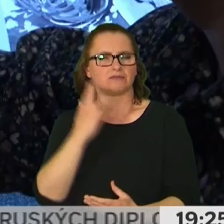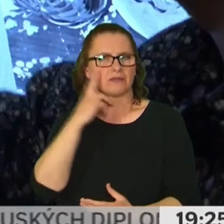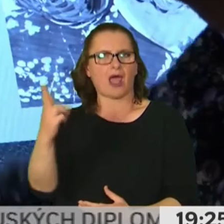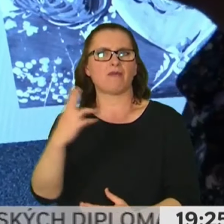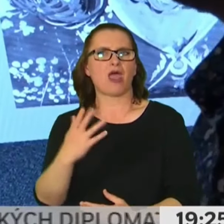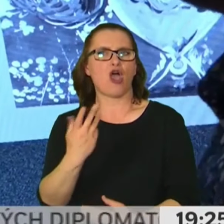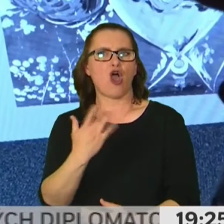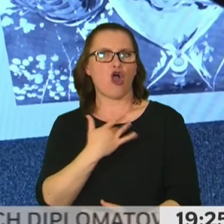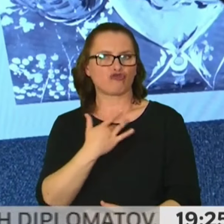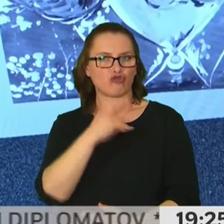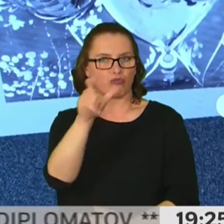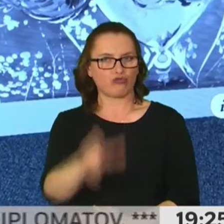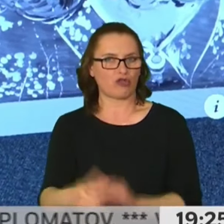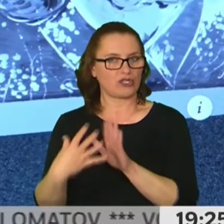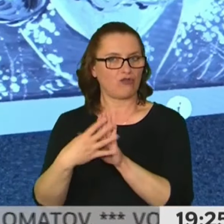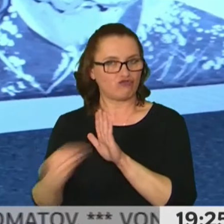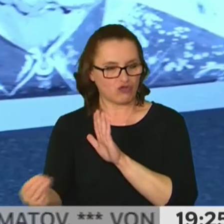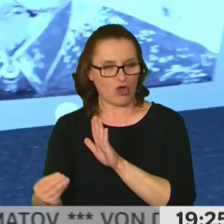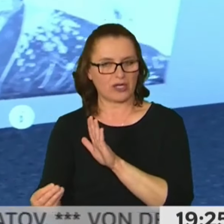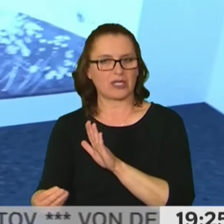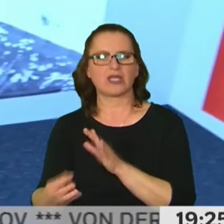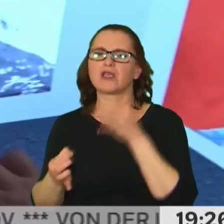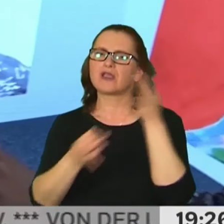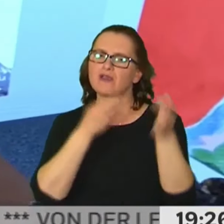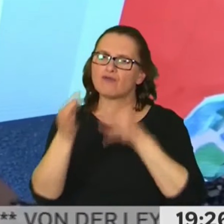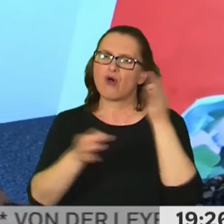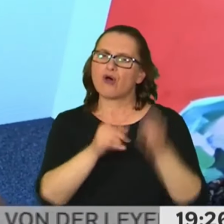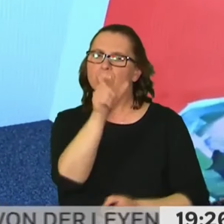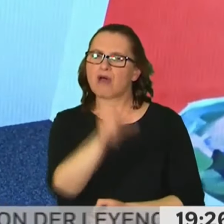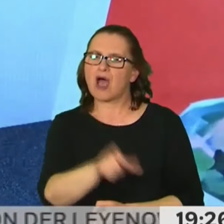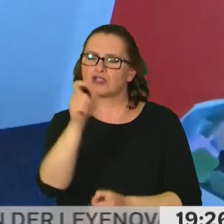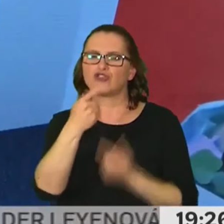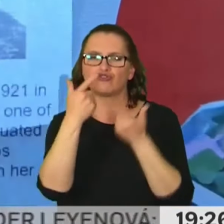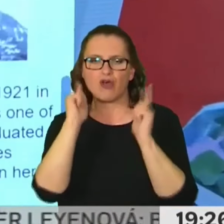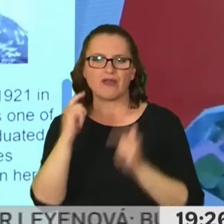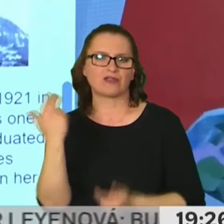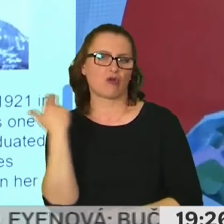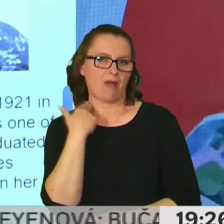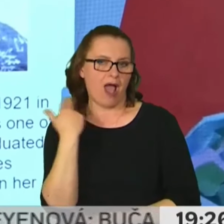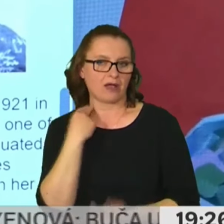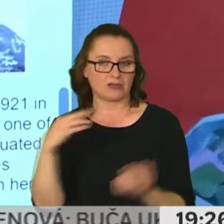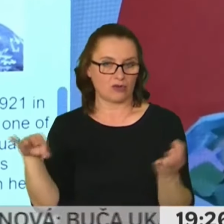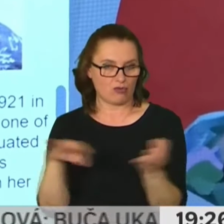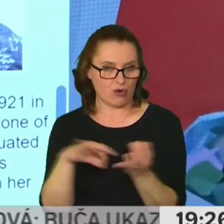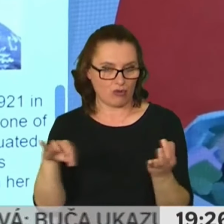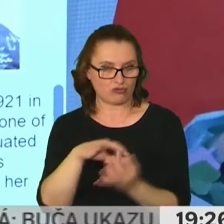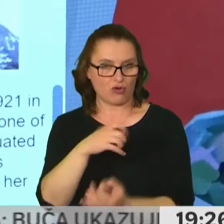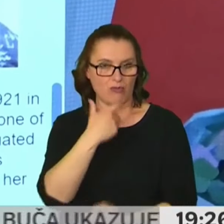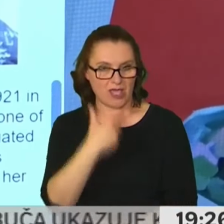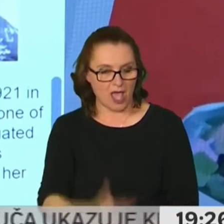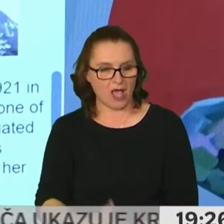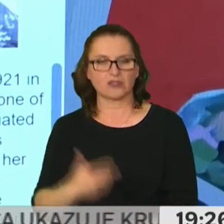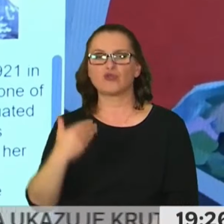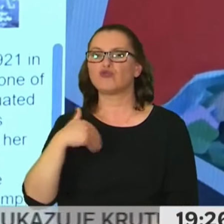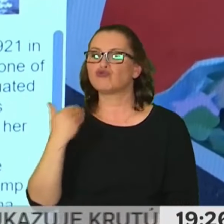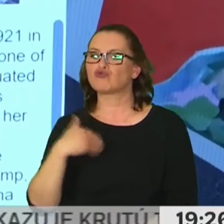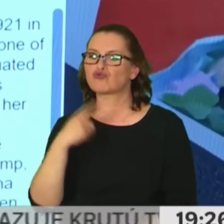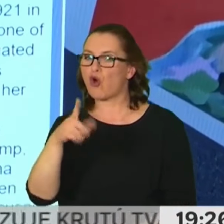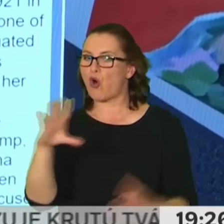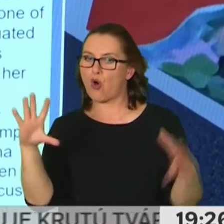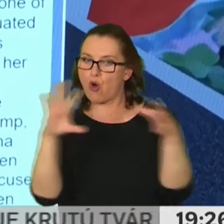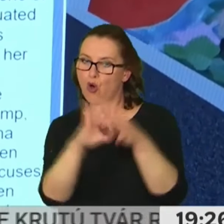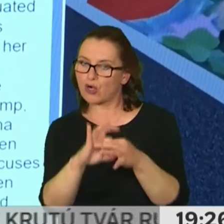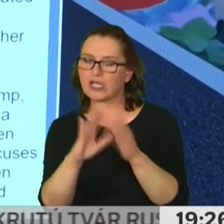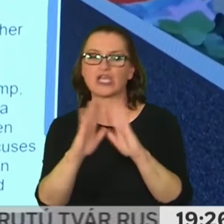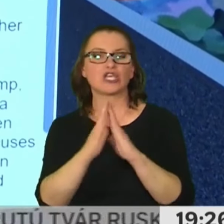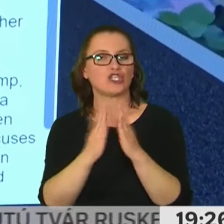vzory. Informácie o jednotlivých osobnostiach sú v slovenskom, anglickom aj rómskom jazyku. Školy sa budú môcť pripojiť a